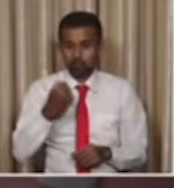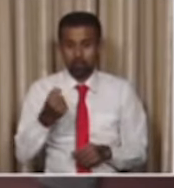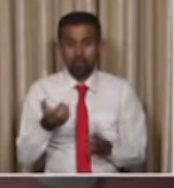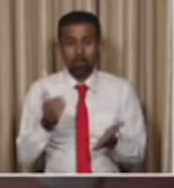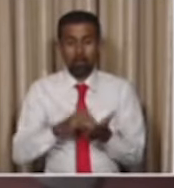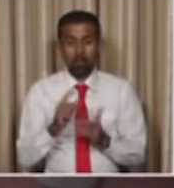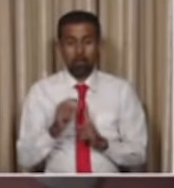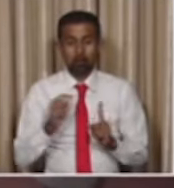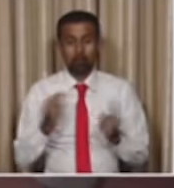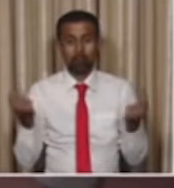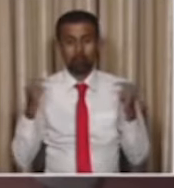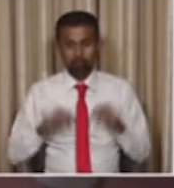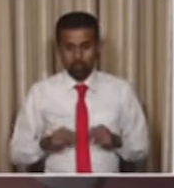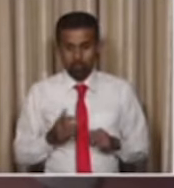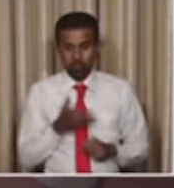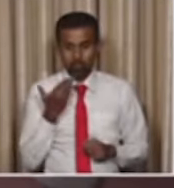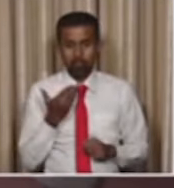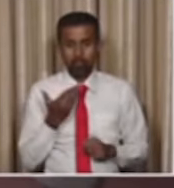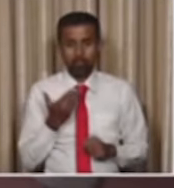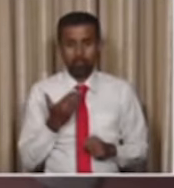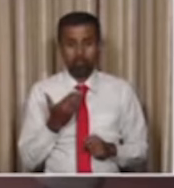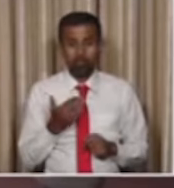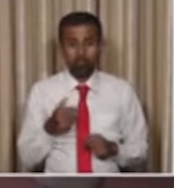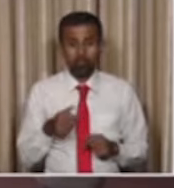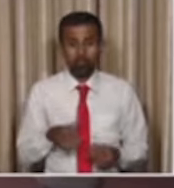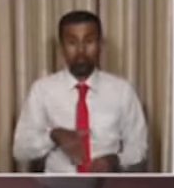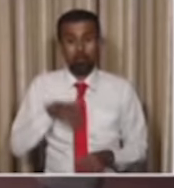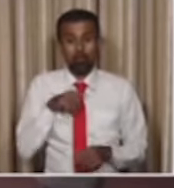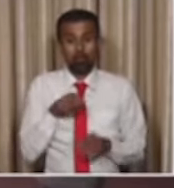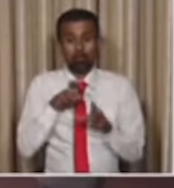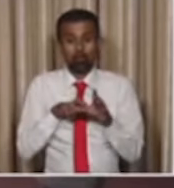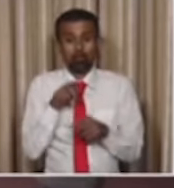නැවත පාර්ලිමේන්තුව රැස් වෙන්න පුළුවන්. එහෙම නැතුව මුලසුන විසින්